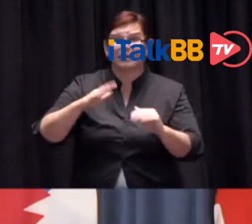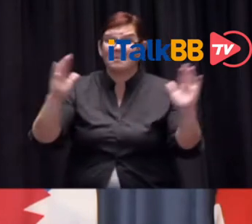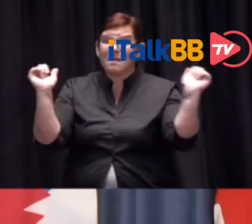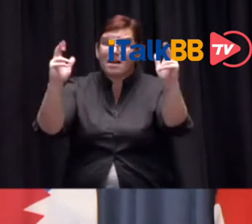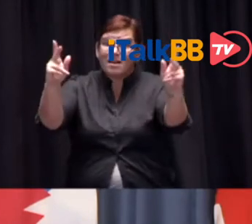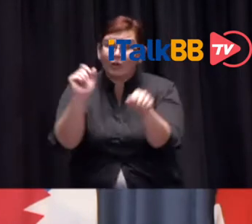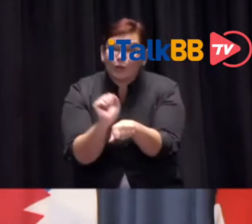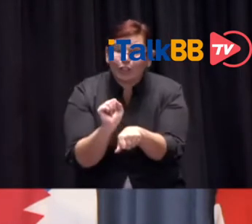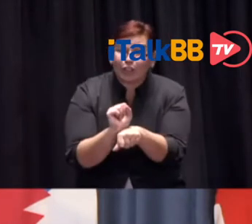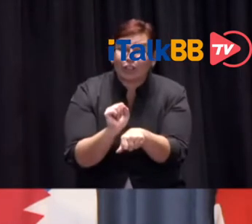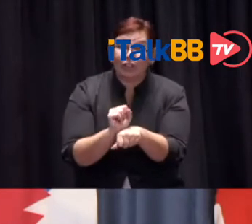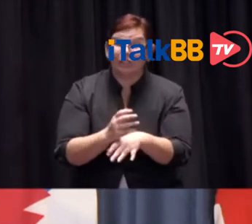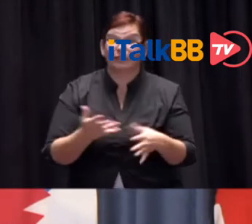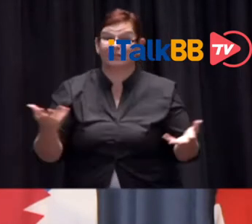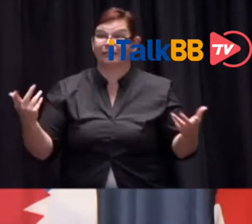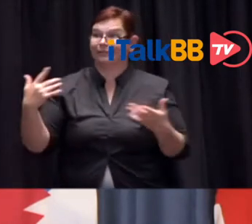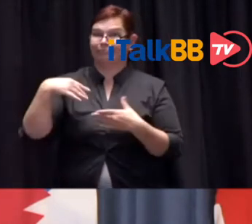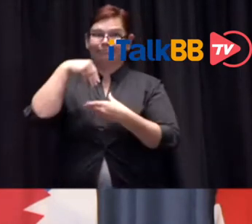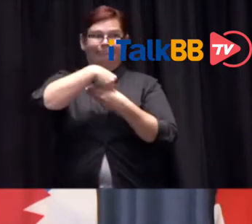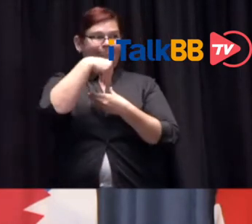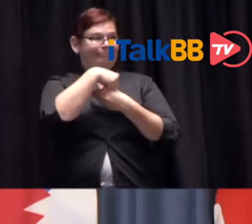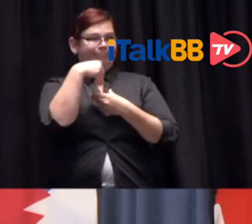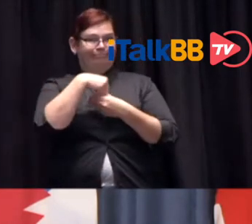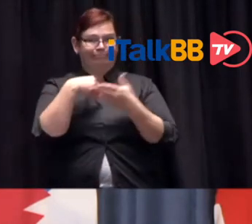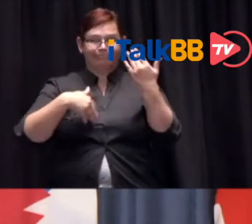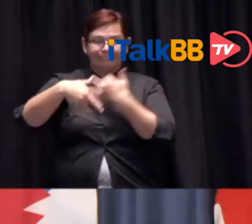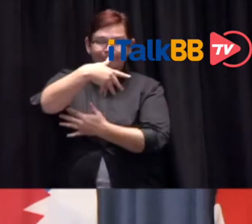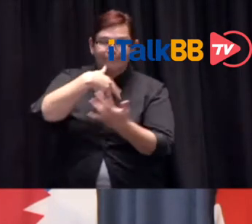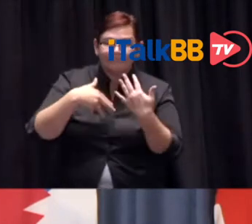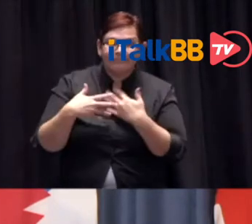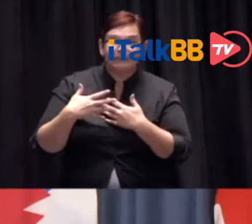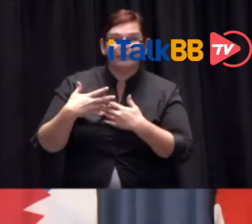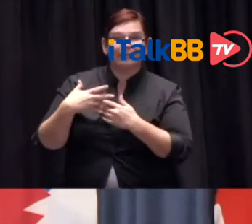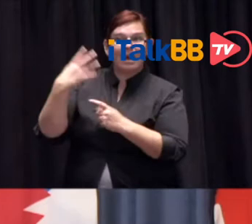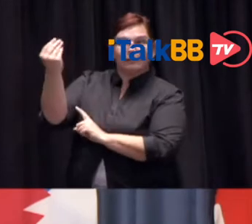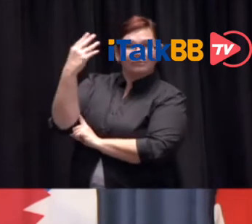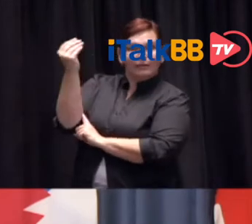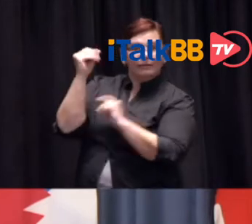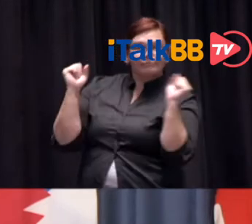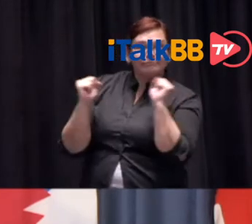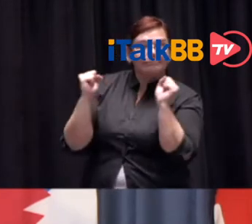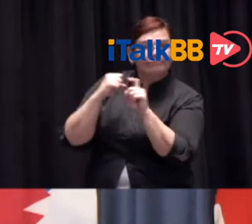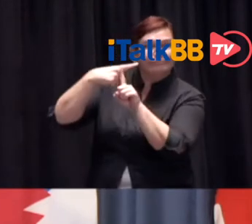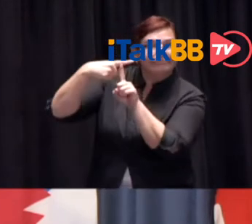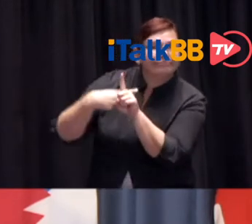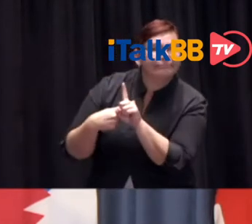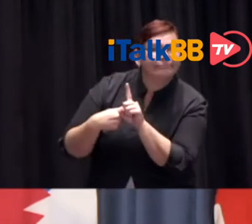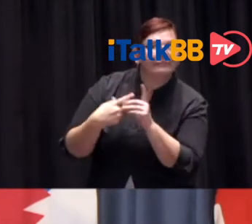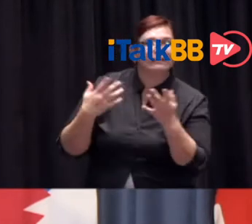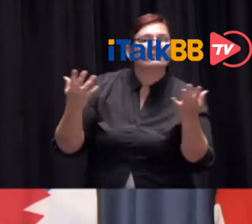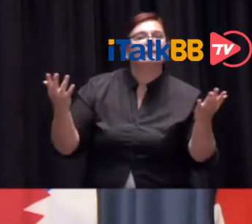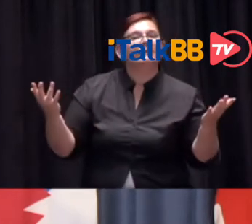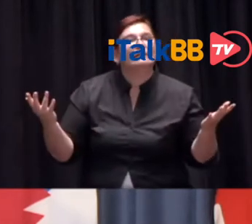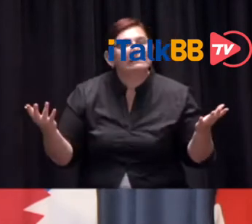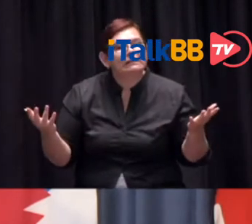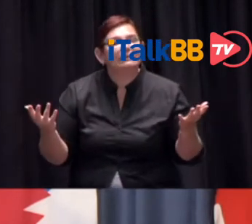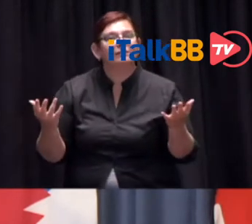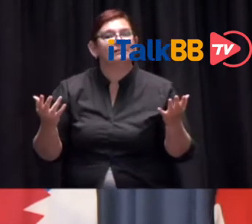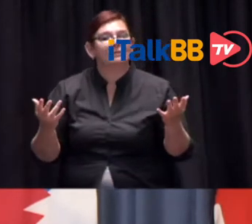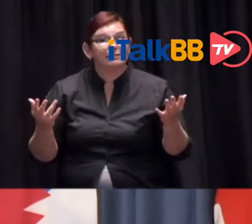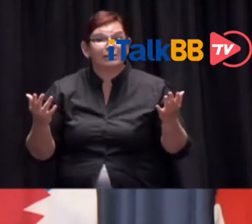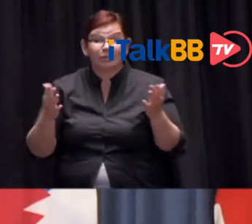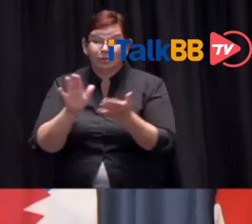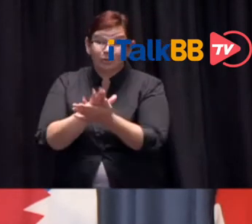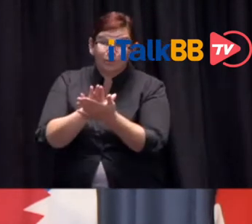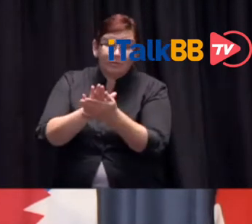对病毒没有免疫。按世界其他地区的经验看，疫情毫无疑问会在多伦多复燃。即使是作为防疫典范的新西兰，